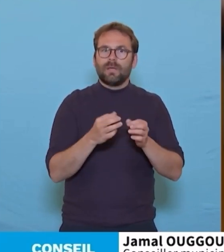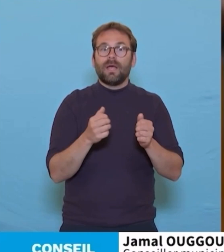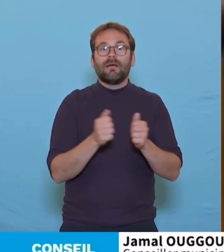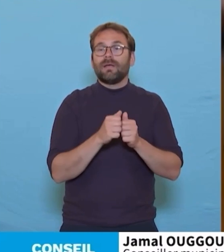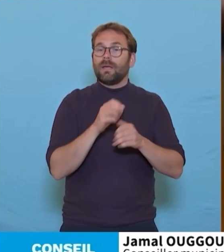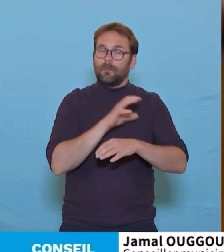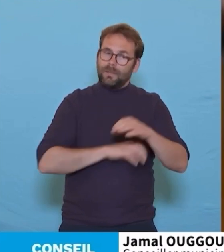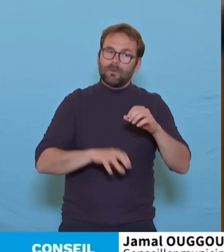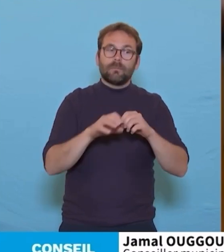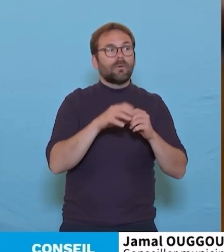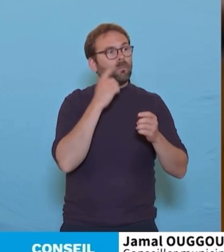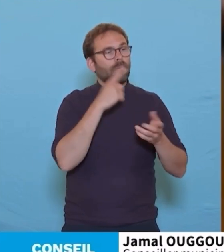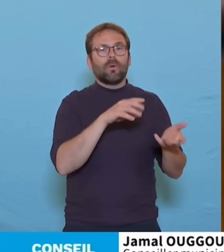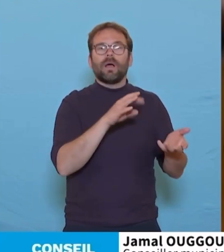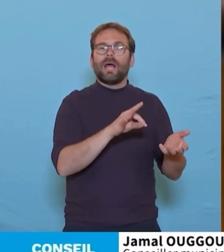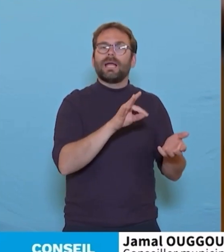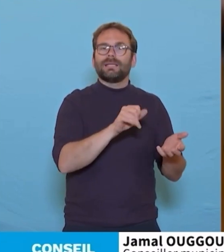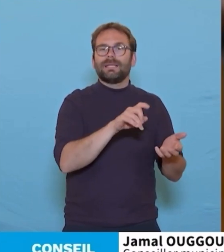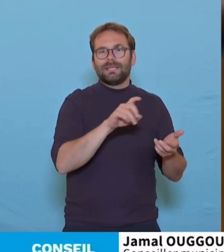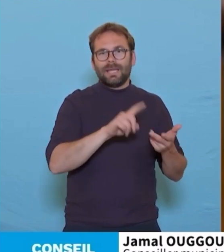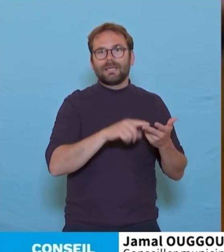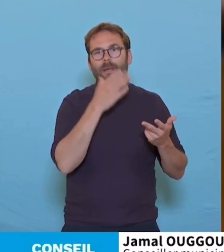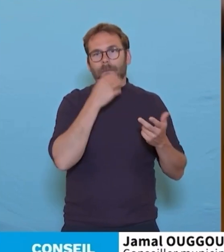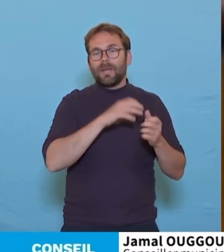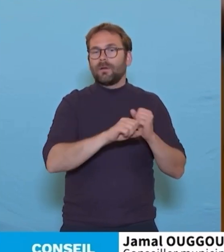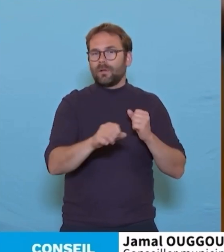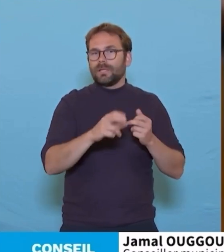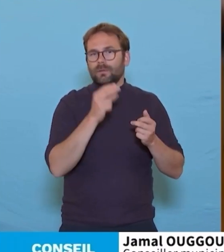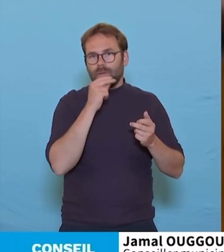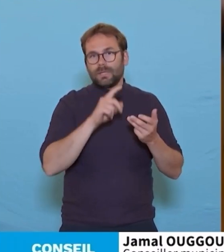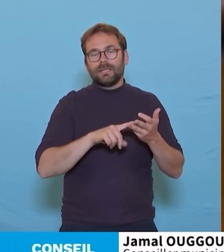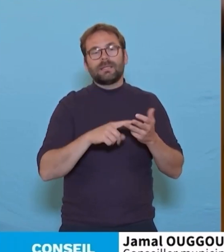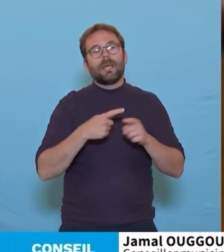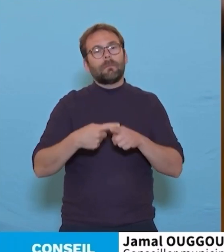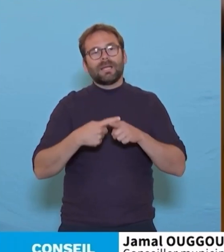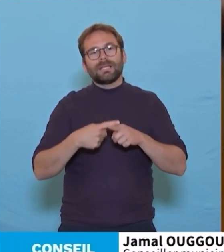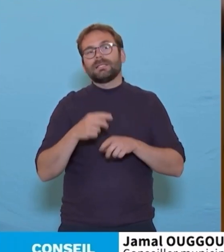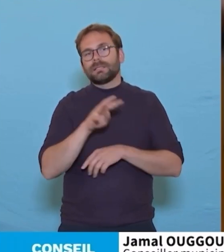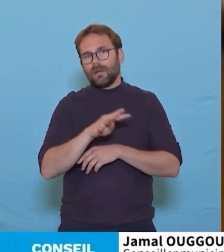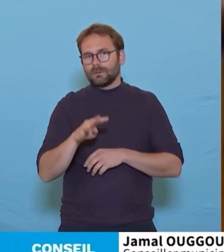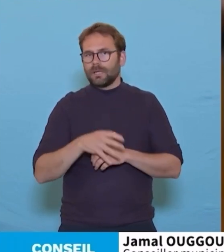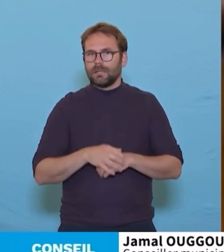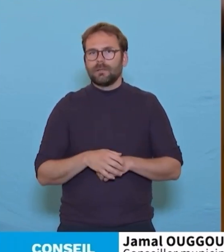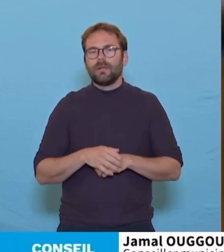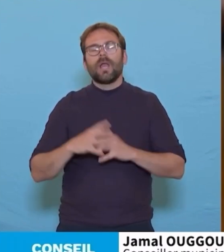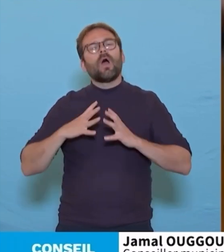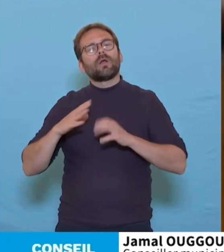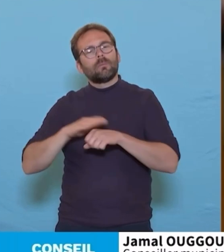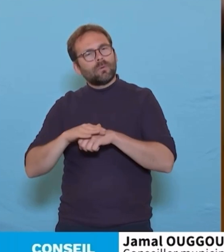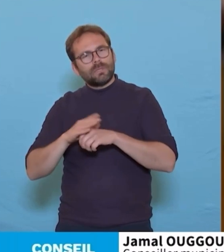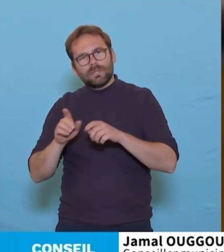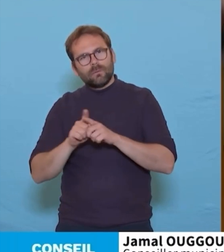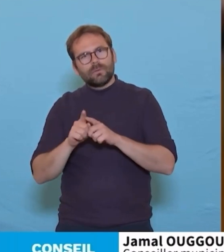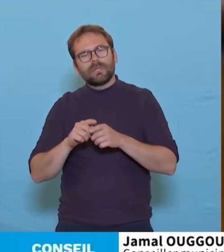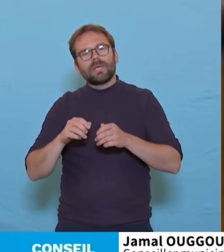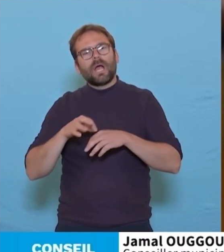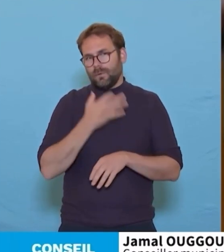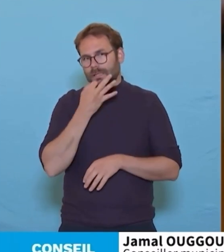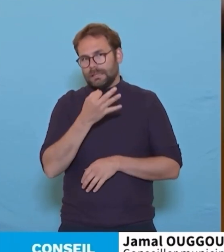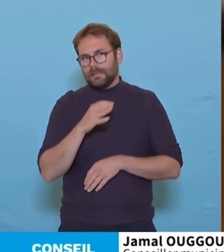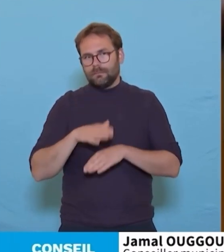à la TEDEC, la Bellecoordée nantaise et Partage 44, au-delà de notre engagement politique et de l'accompagnement technique des